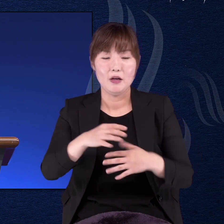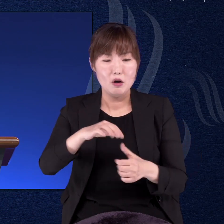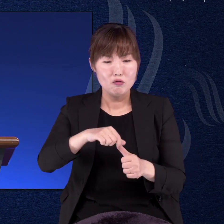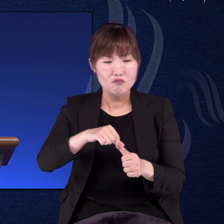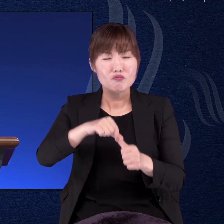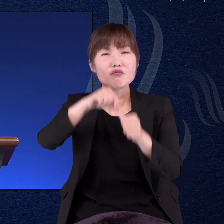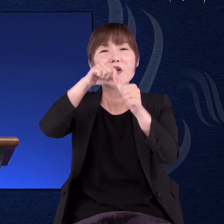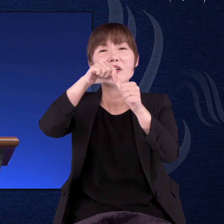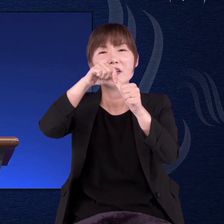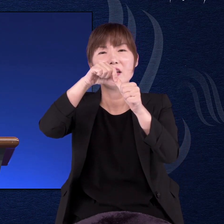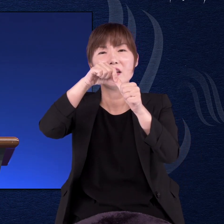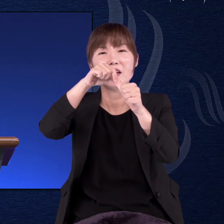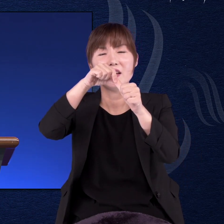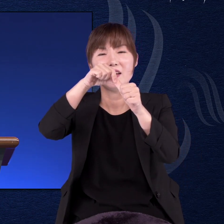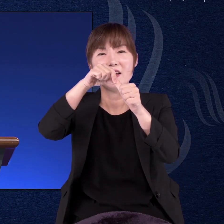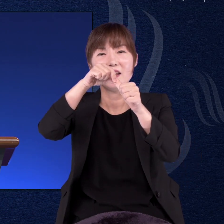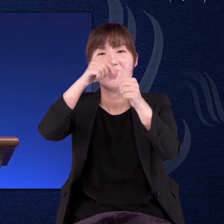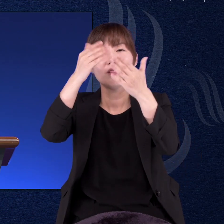감사를 찾으세요.